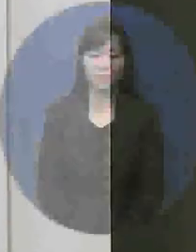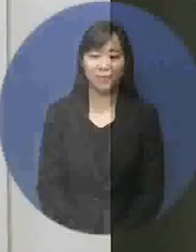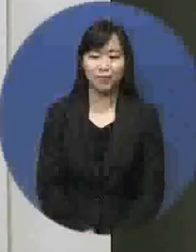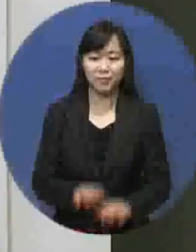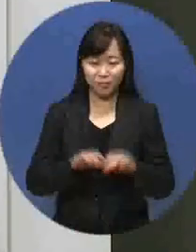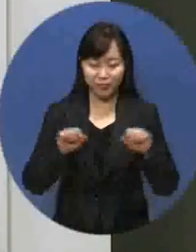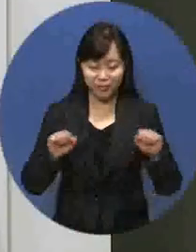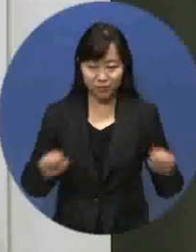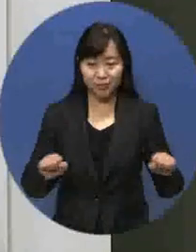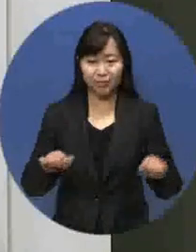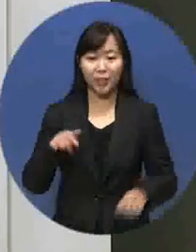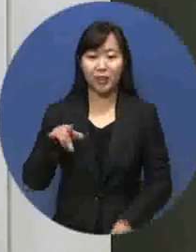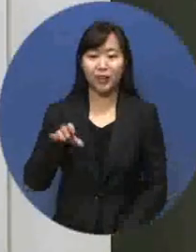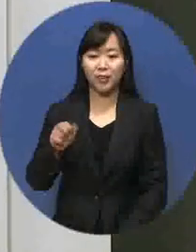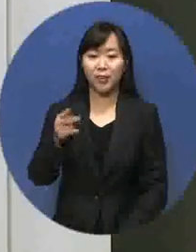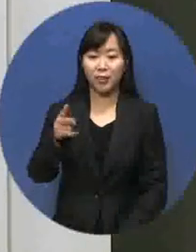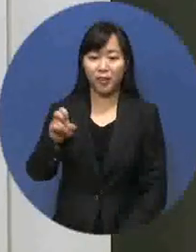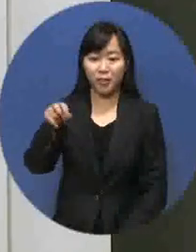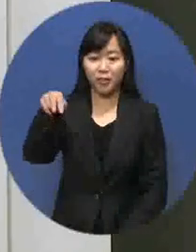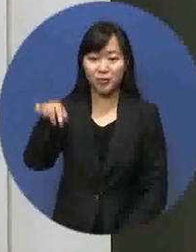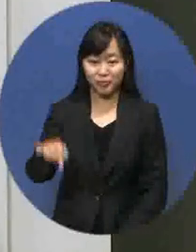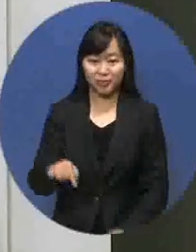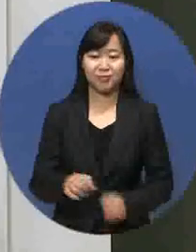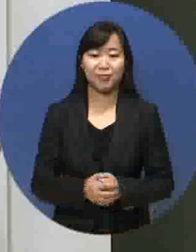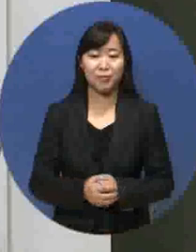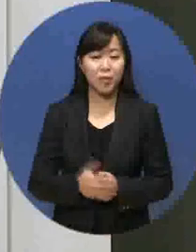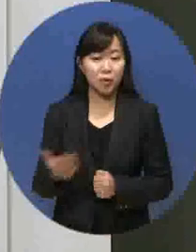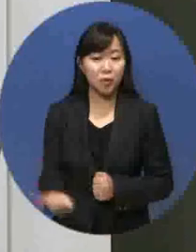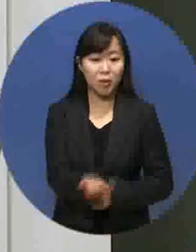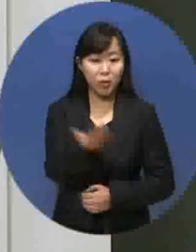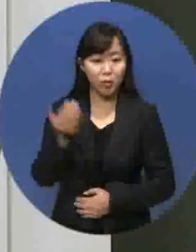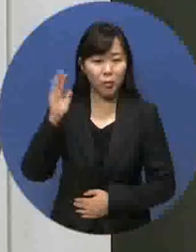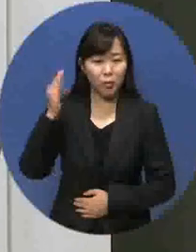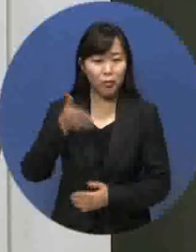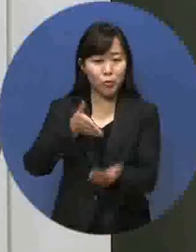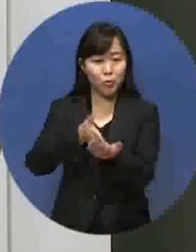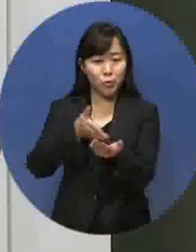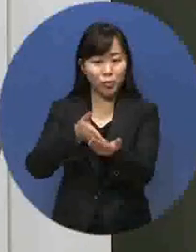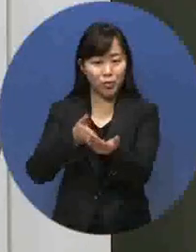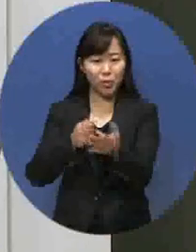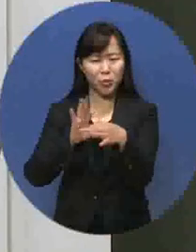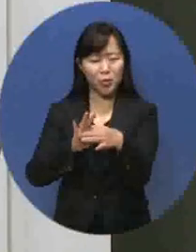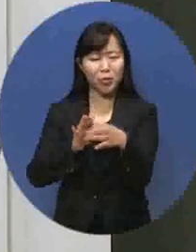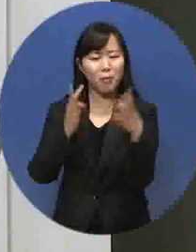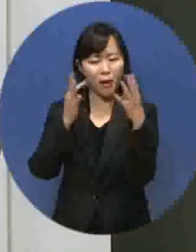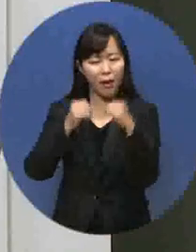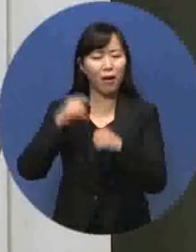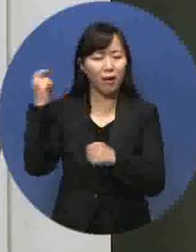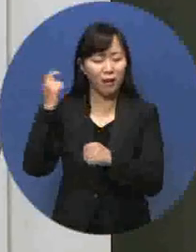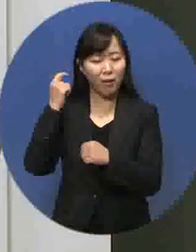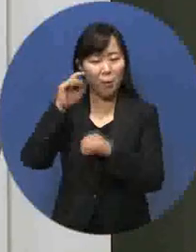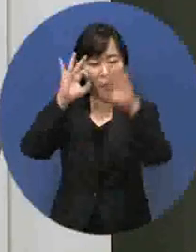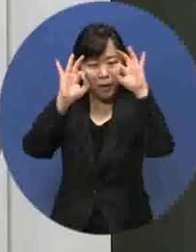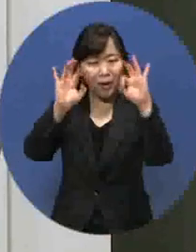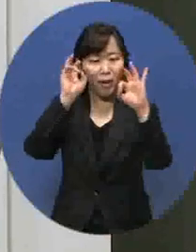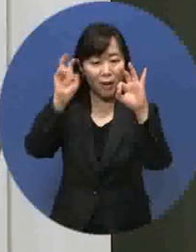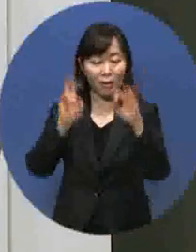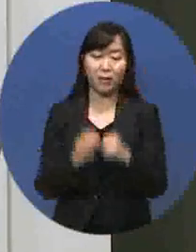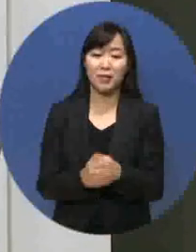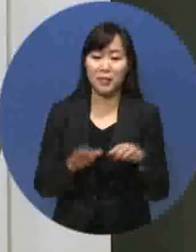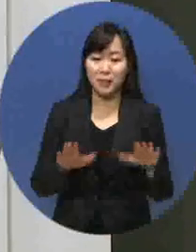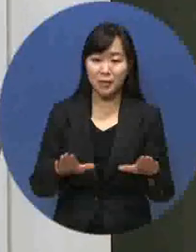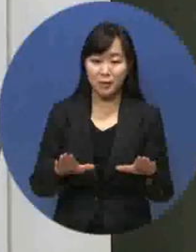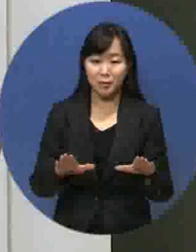안녕하세요. 정경수입니다. 여러분도 요새 뉴스를 통해서 많이 접했겠지만은